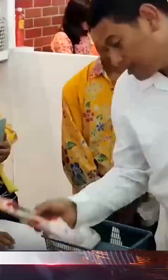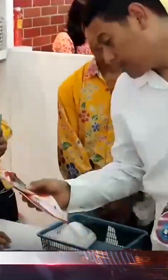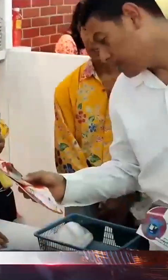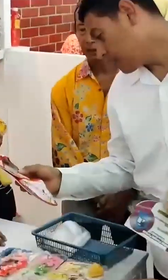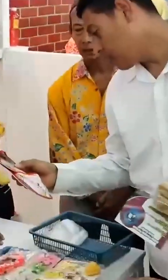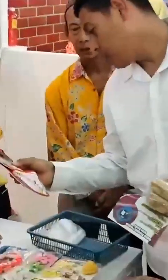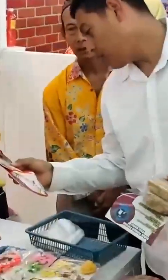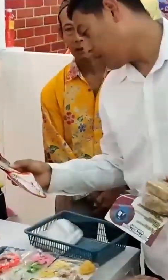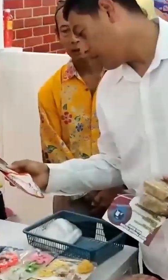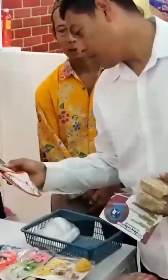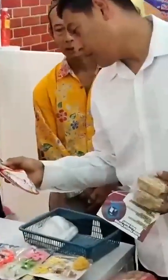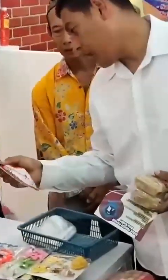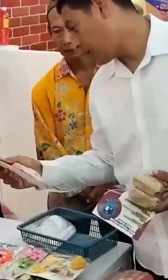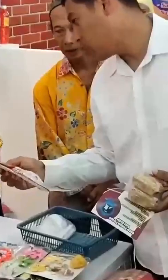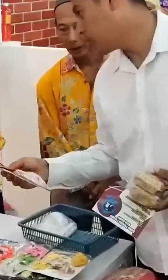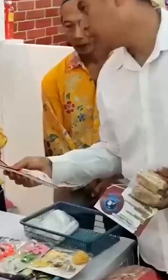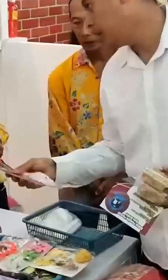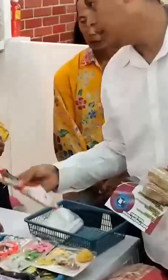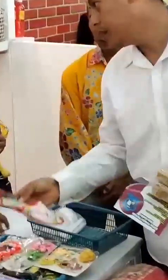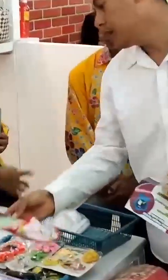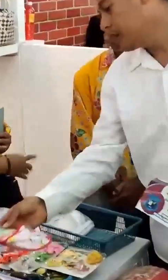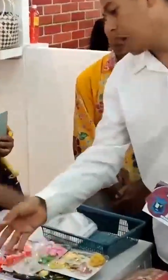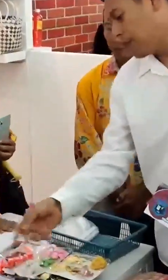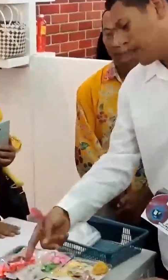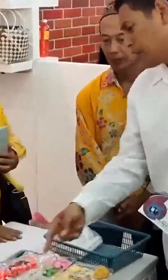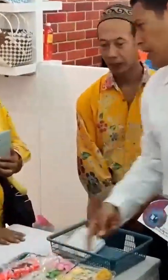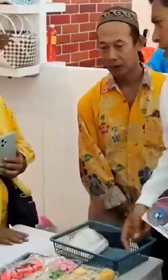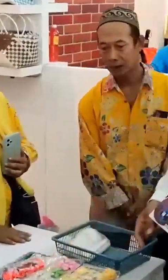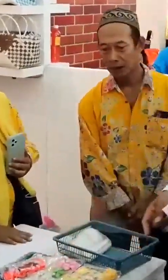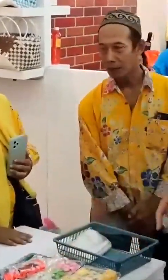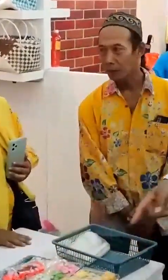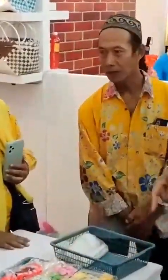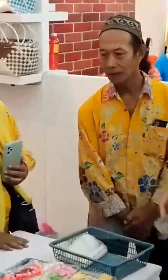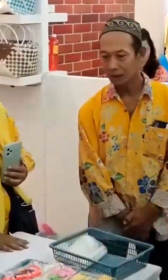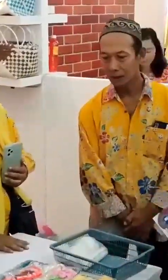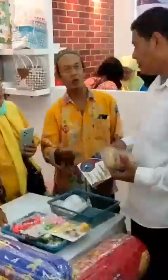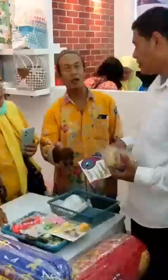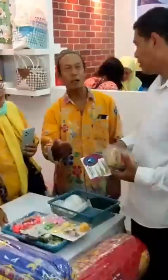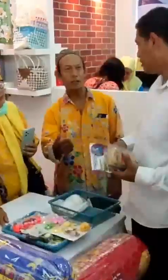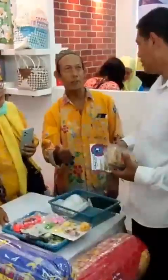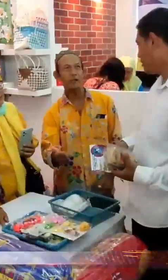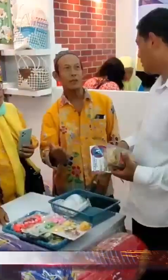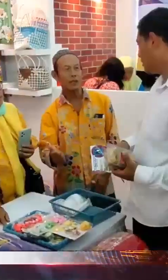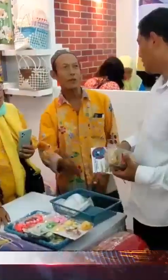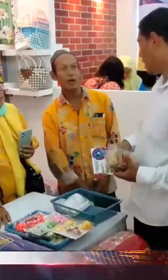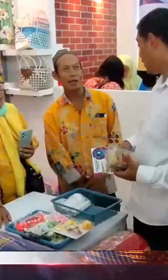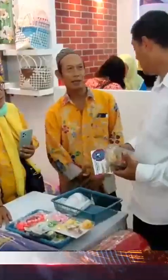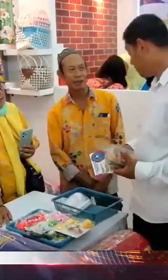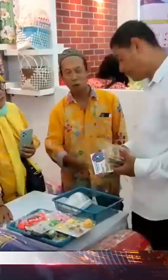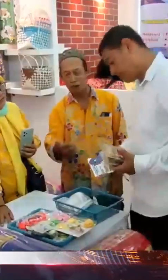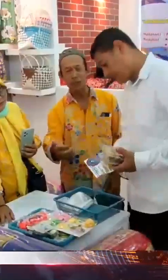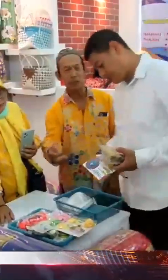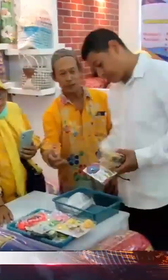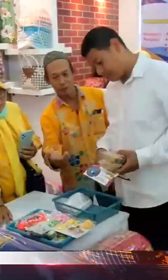Dalam kegiatan ini juga diberikan bantuan bagi disabilitas secara simbolis, diantaranya bantuan satu unit kursi